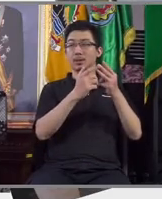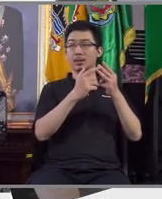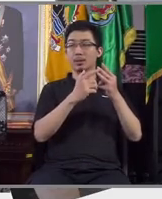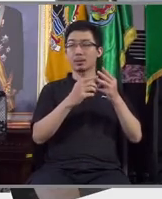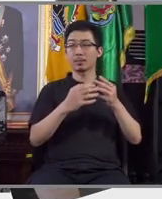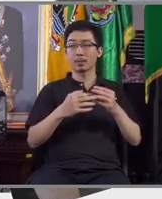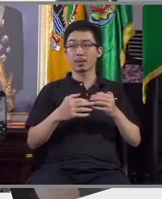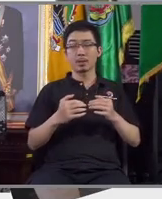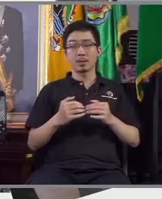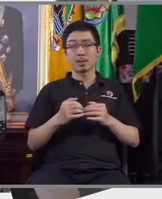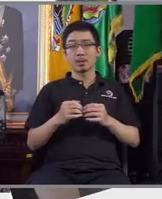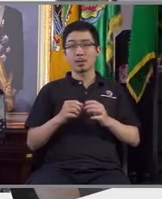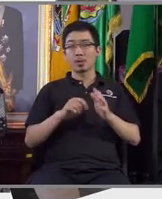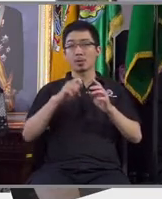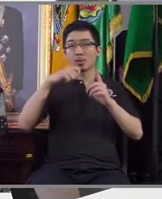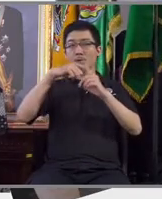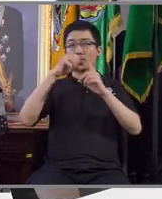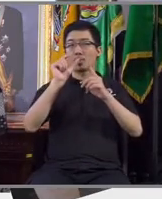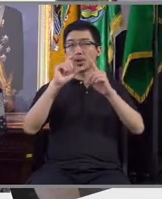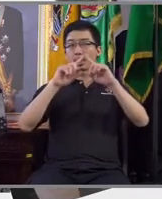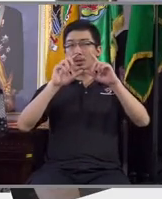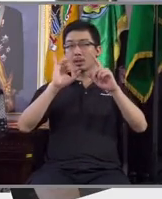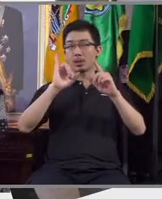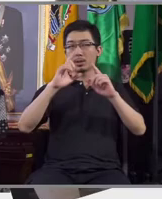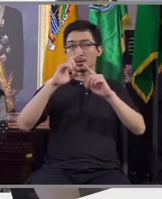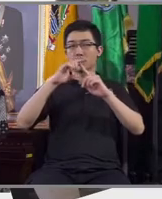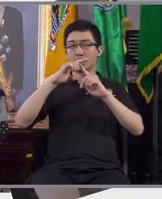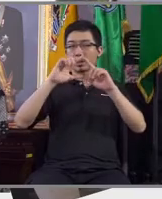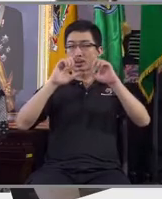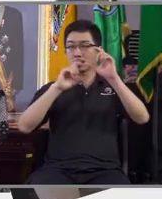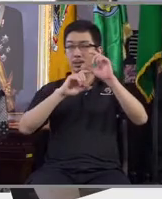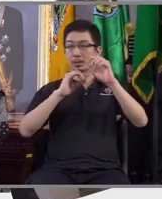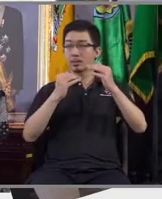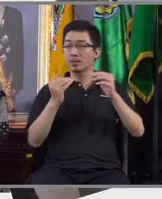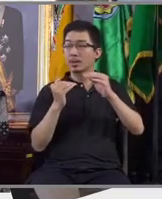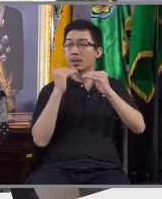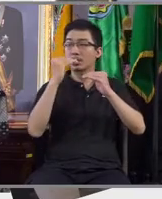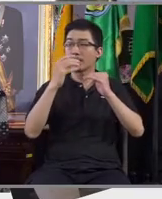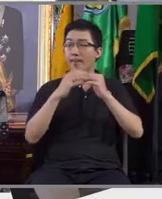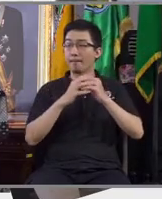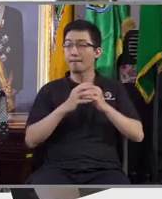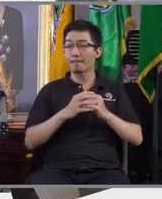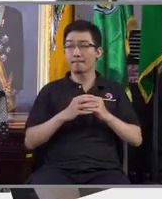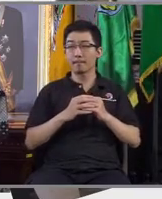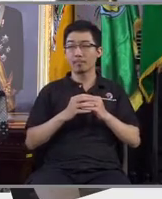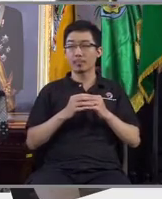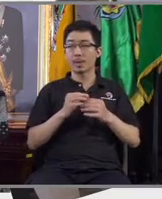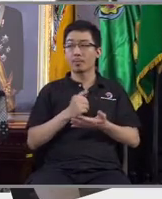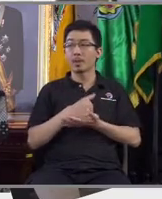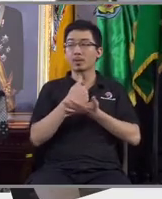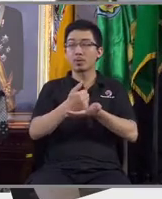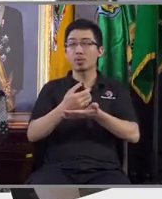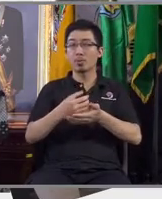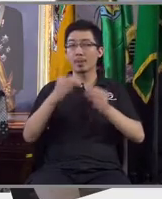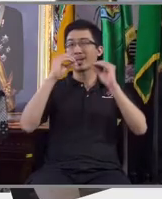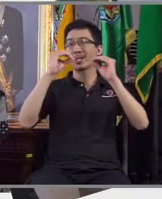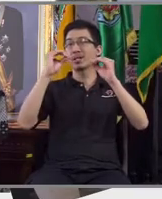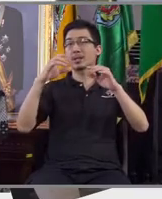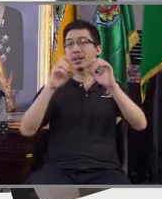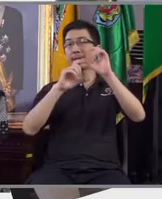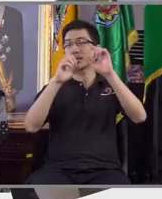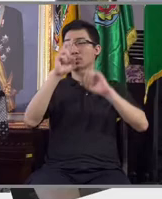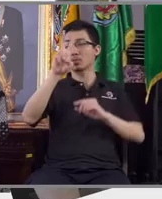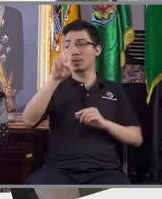kualitas daya saing, bantuan pendidikan S2, rumah sakit